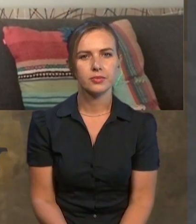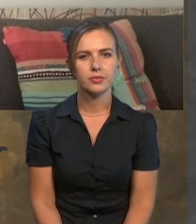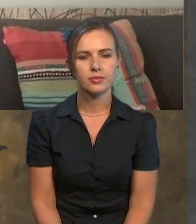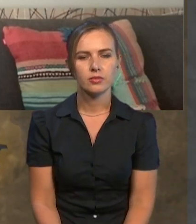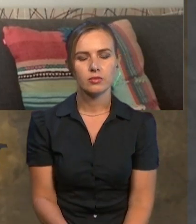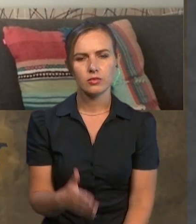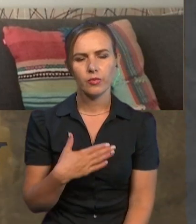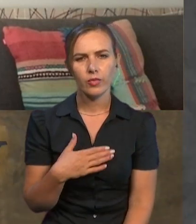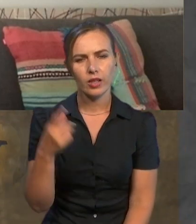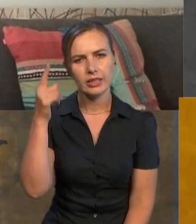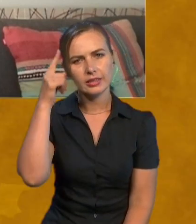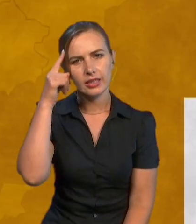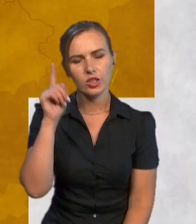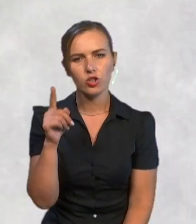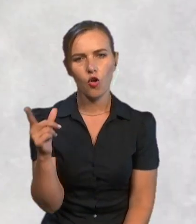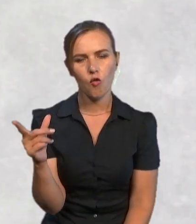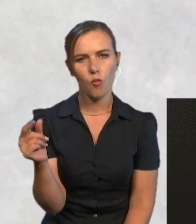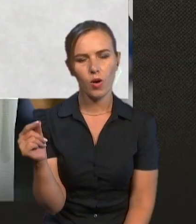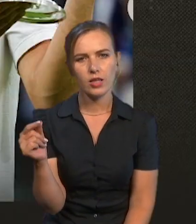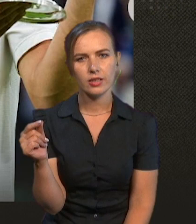Мені здається, що в парі ще